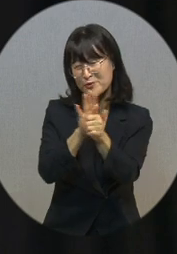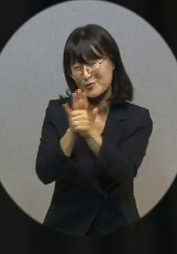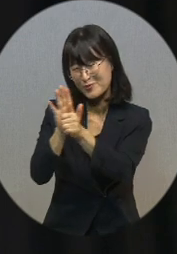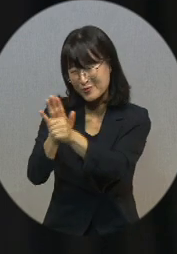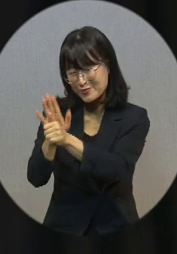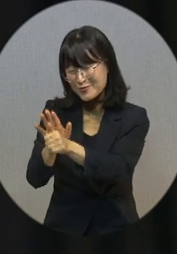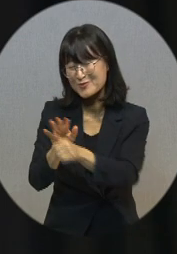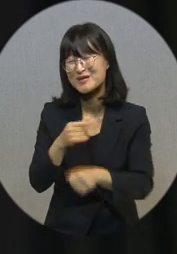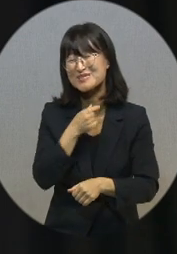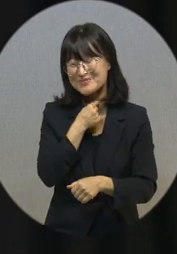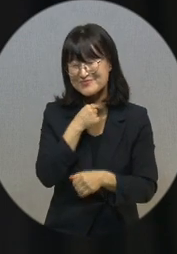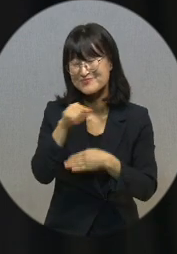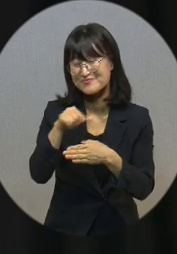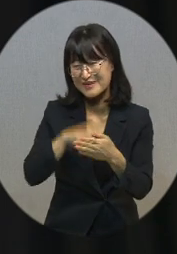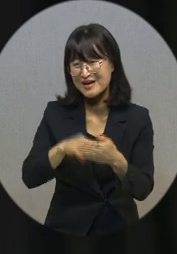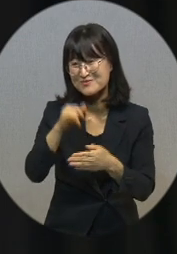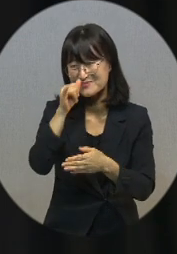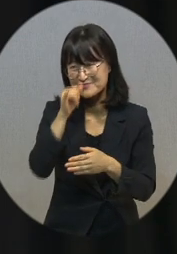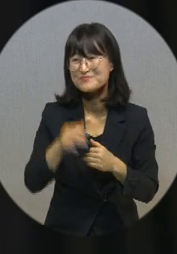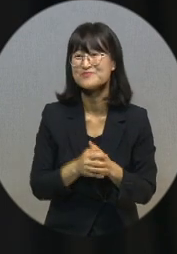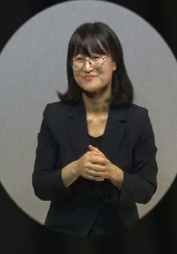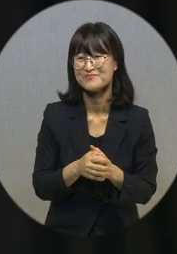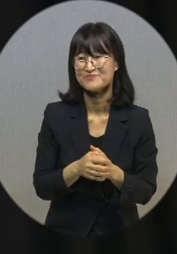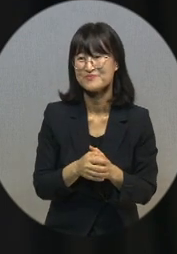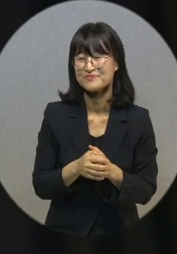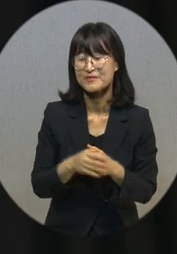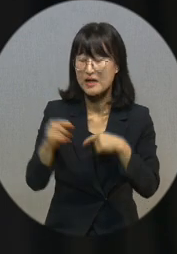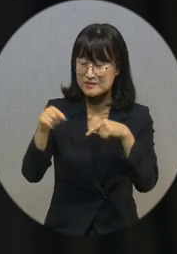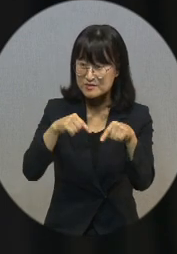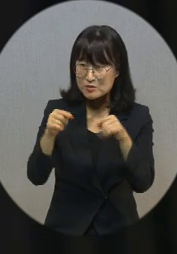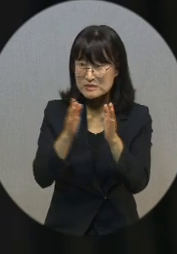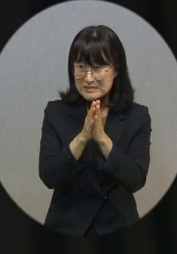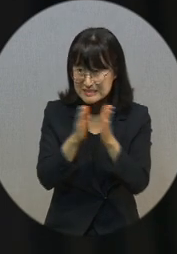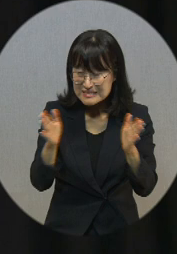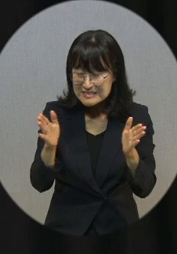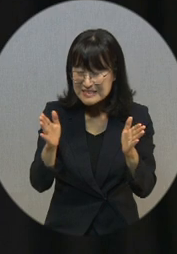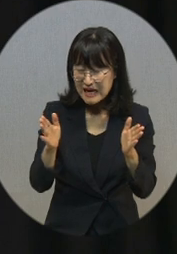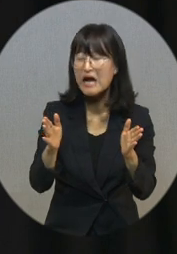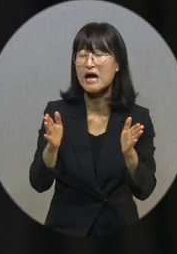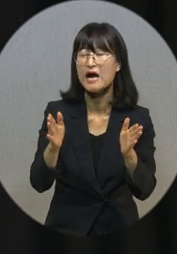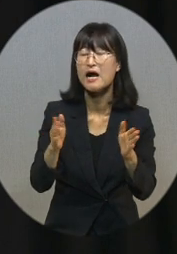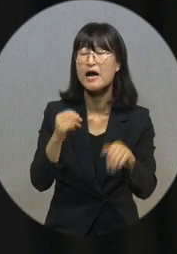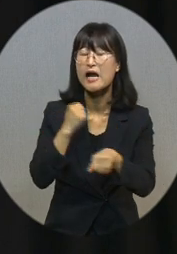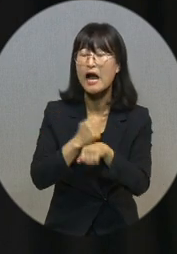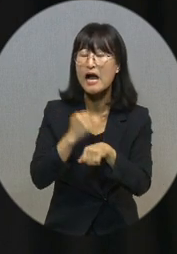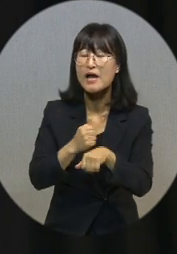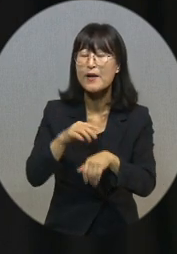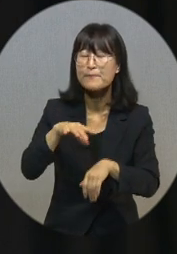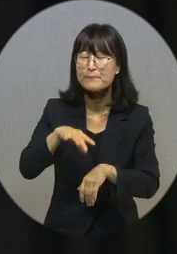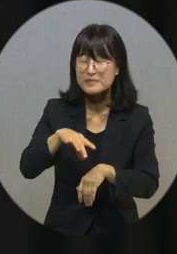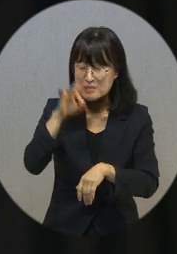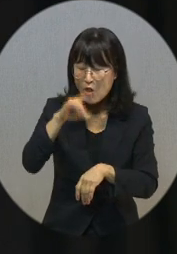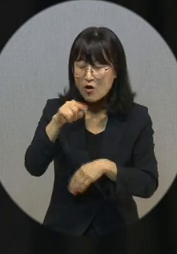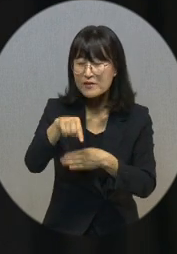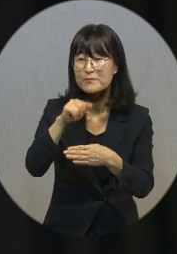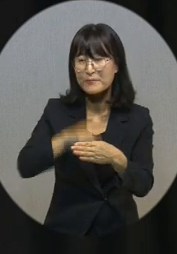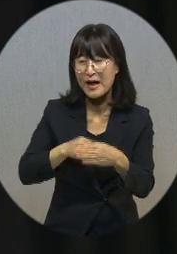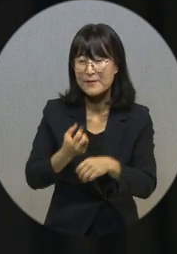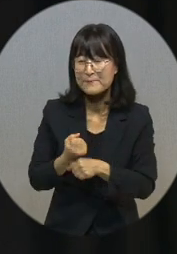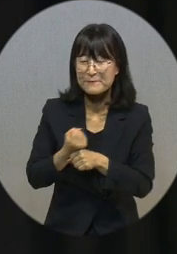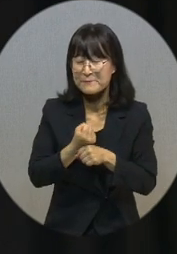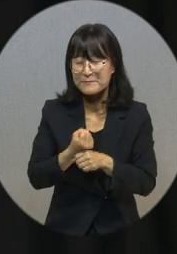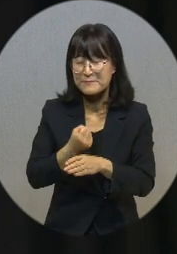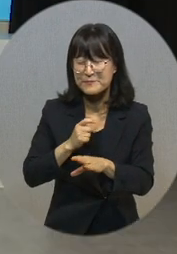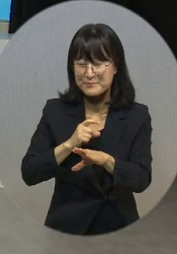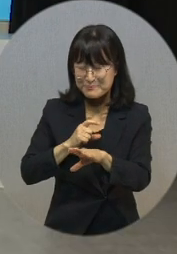그런 마음으로 이제 정치를 시작했고 이런 첫 마음 그대로 의정 활동을 열심히 해보고자 합니다. 네.